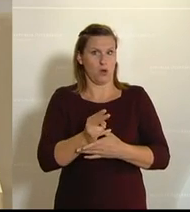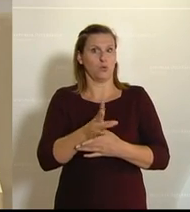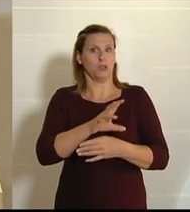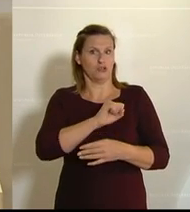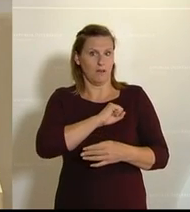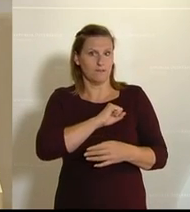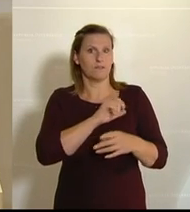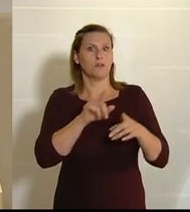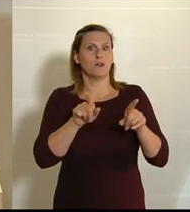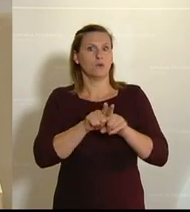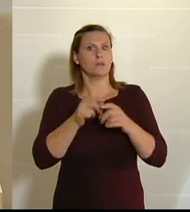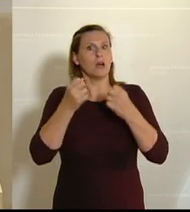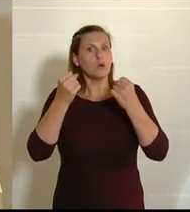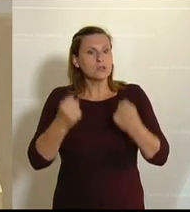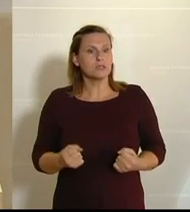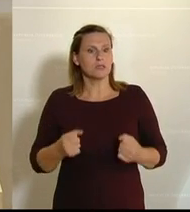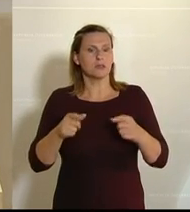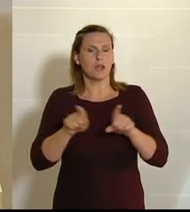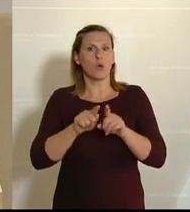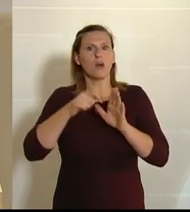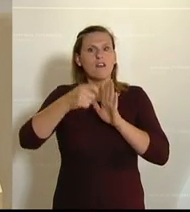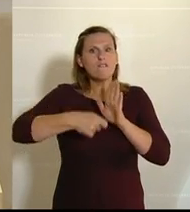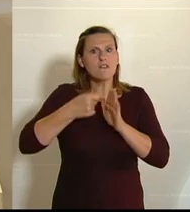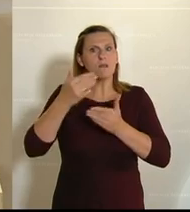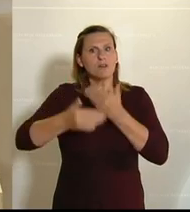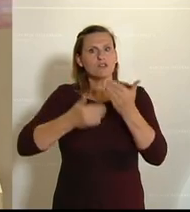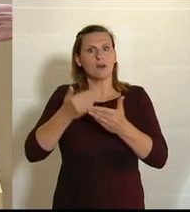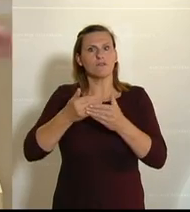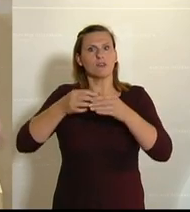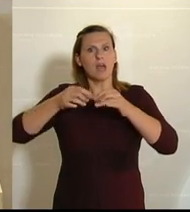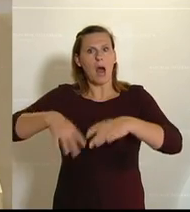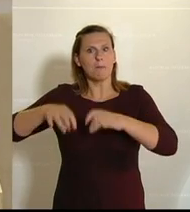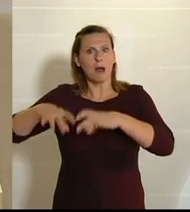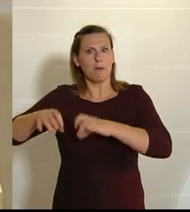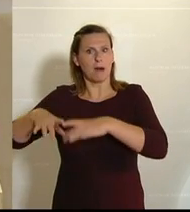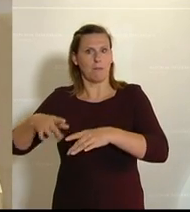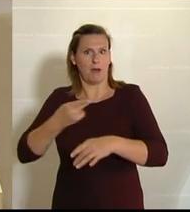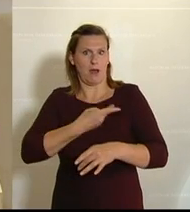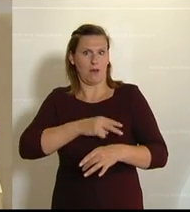und auch die Absicherung der Filmwirtschaft mittels Ausfallshaftungen. Ich würde sagen, das ist eine